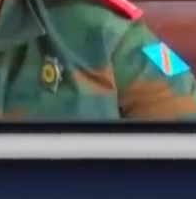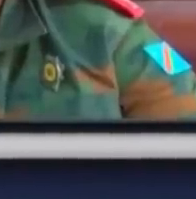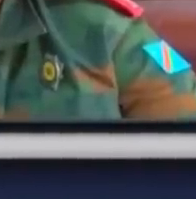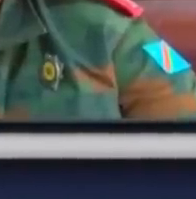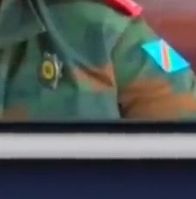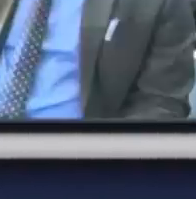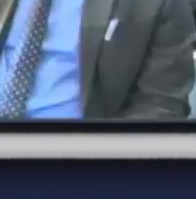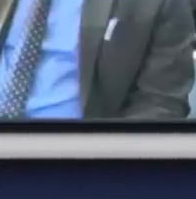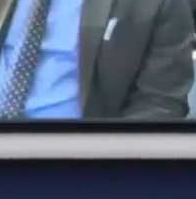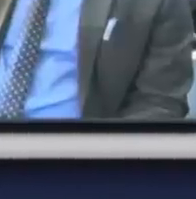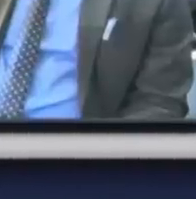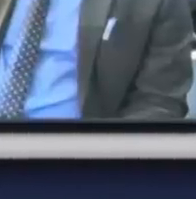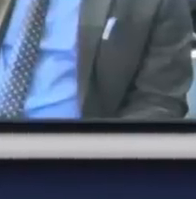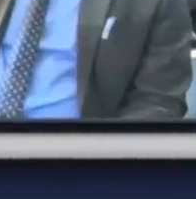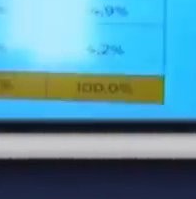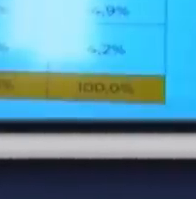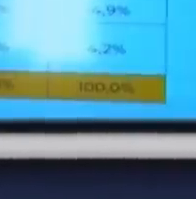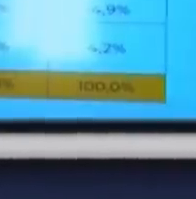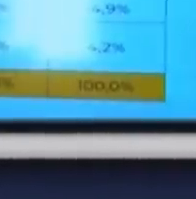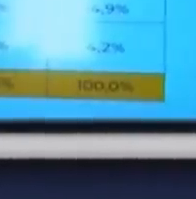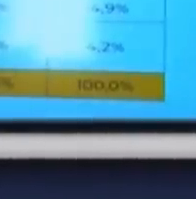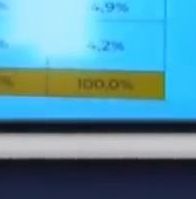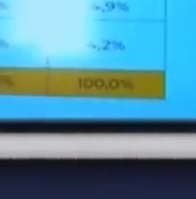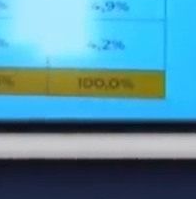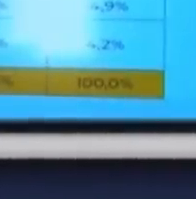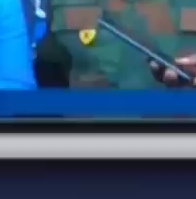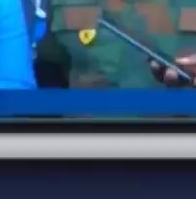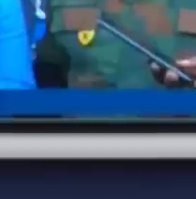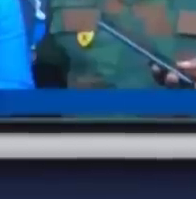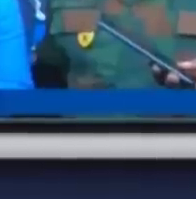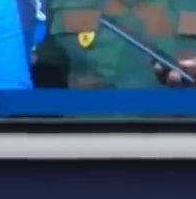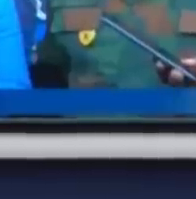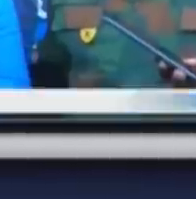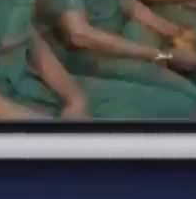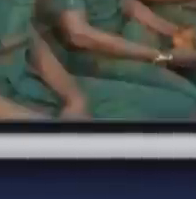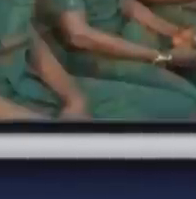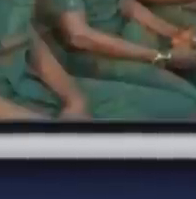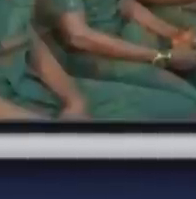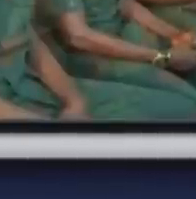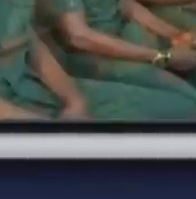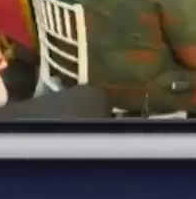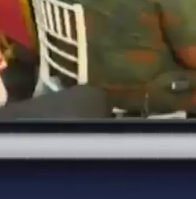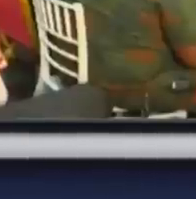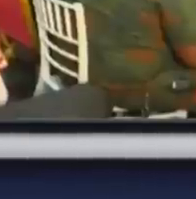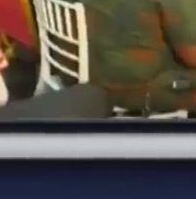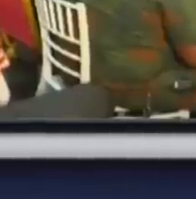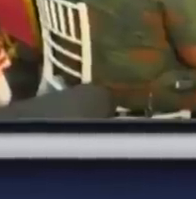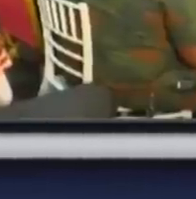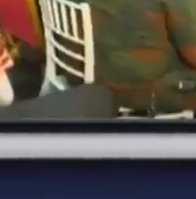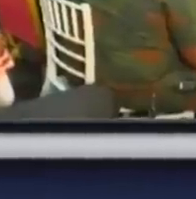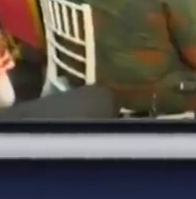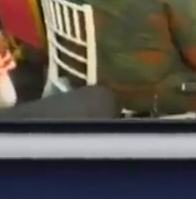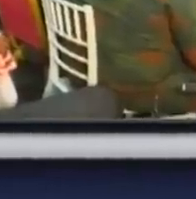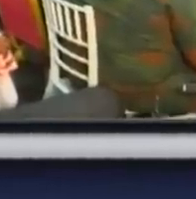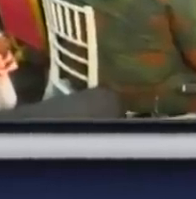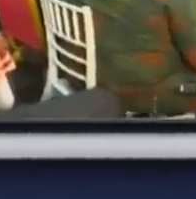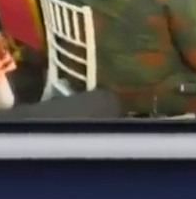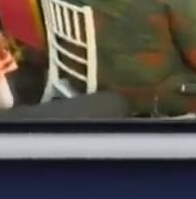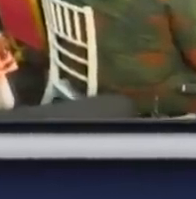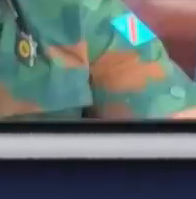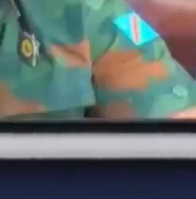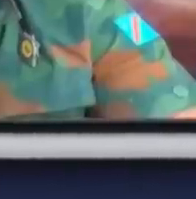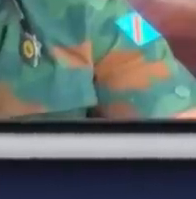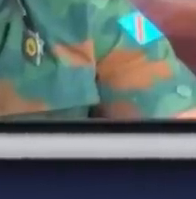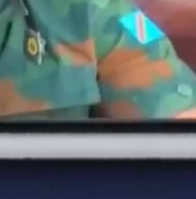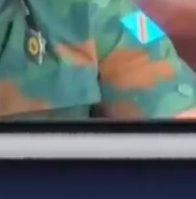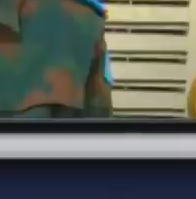camp Kokolo donne une photographie. Le commandant de la 14e région militaire veut maîtriser les effectifs pour contrôler les actes